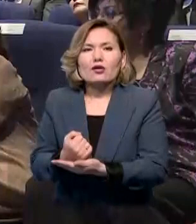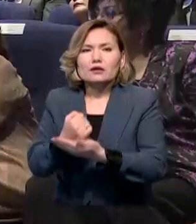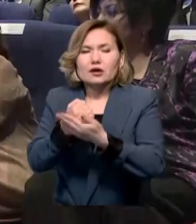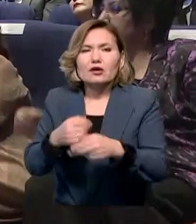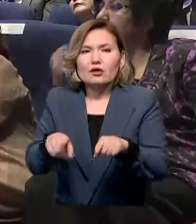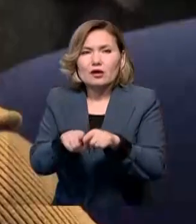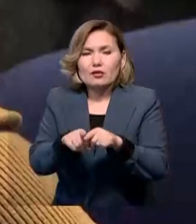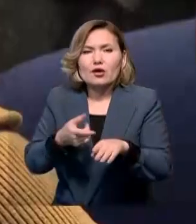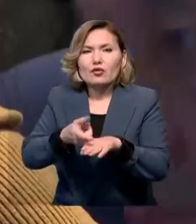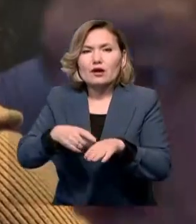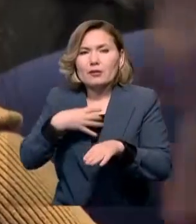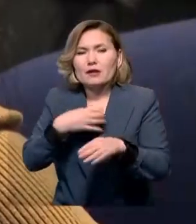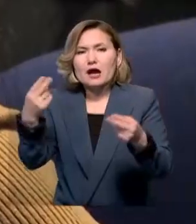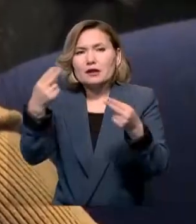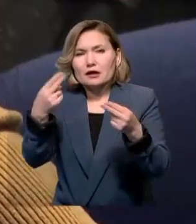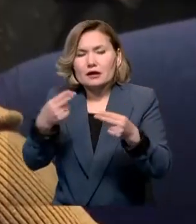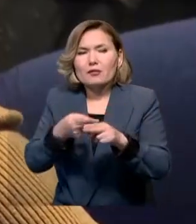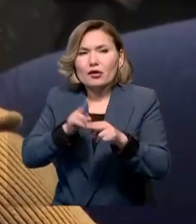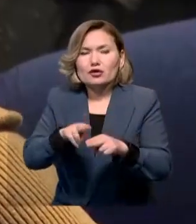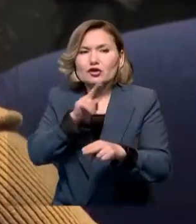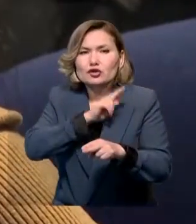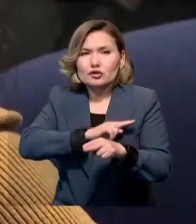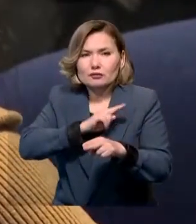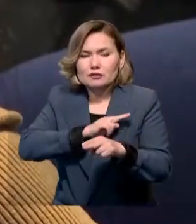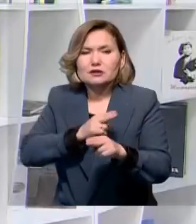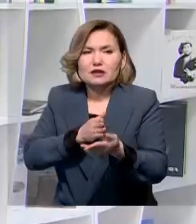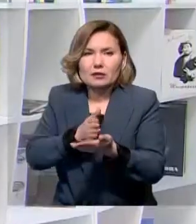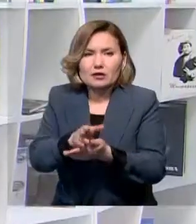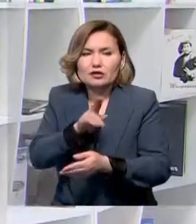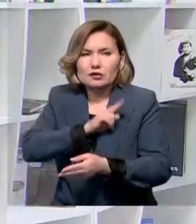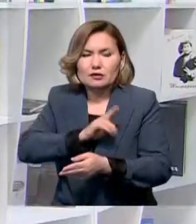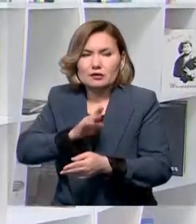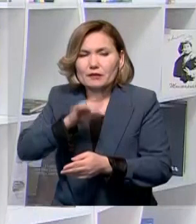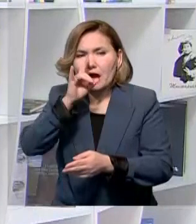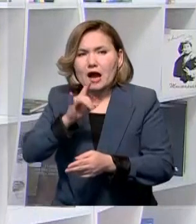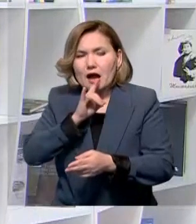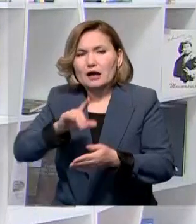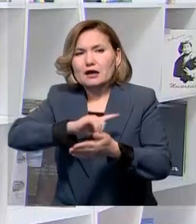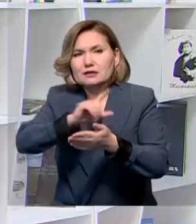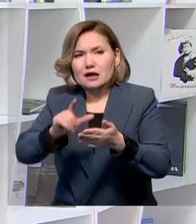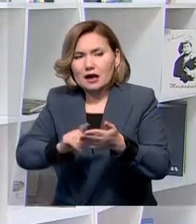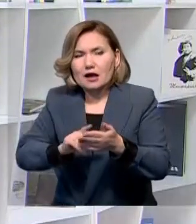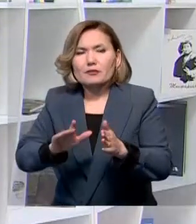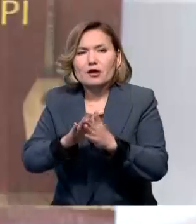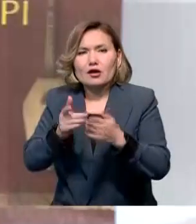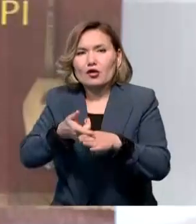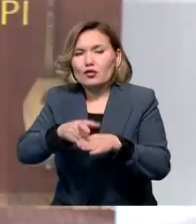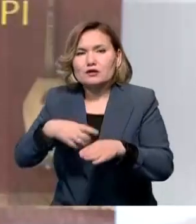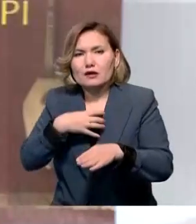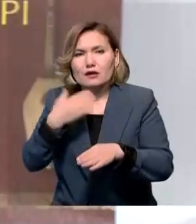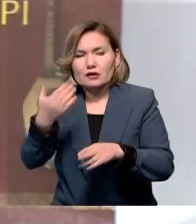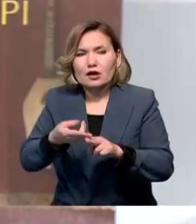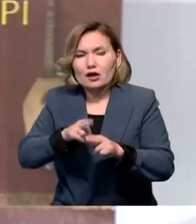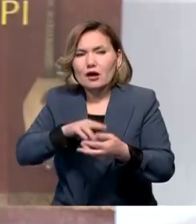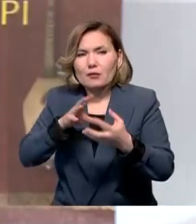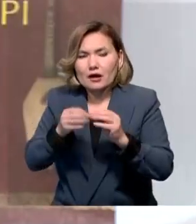секілді өзекті тақырыптарға басымдық берілуі тиіс. Қазақта әдебиет ардың ісі деген сөз бекер айтылмаса керек.